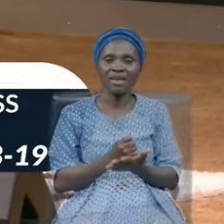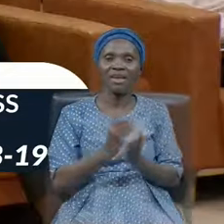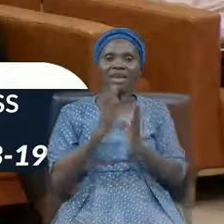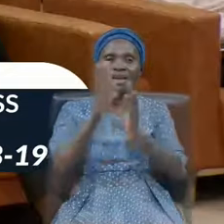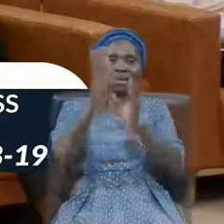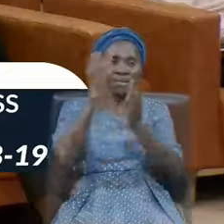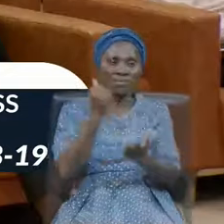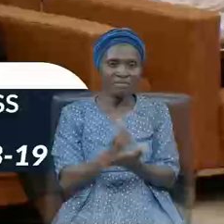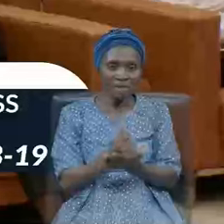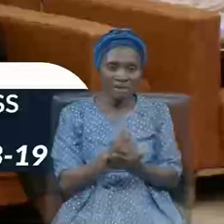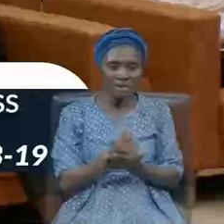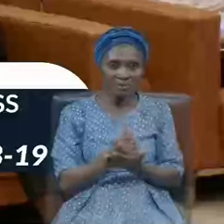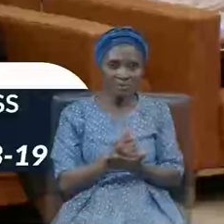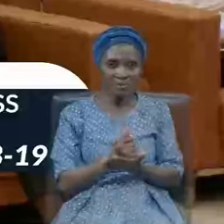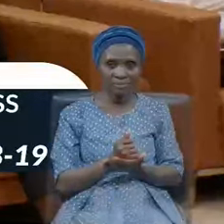Amen.